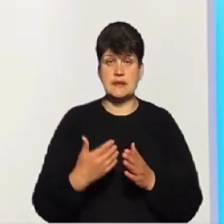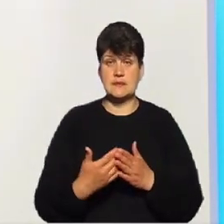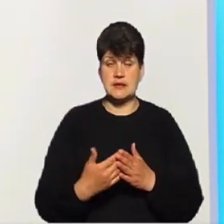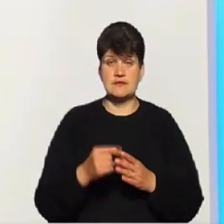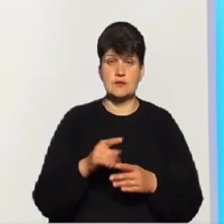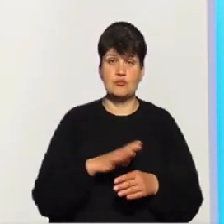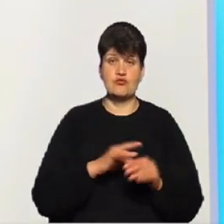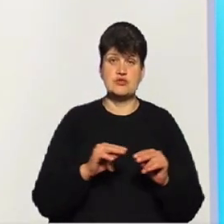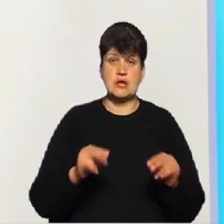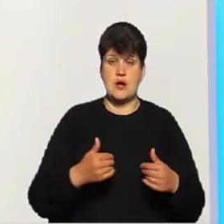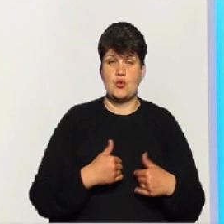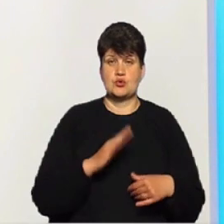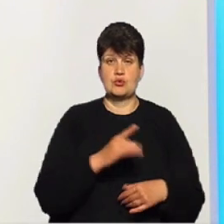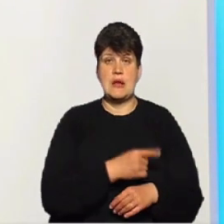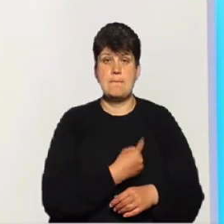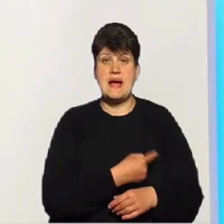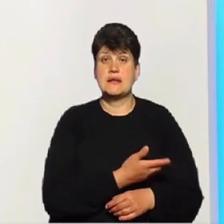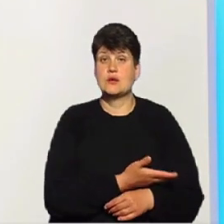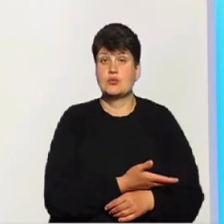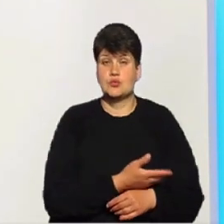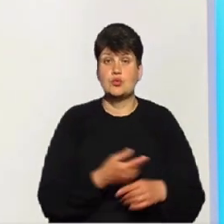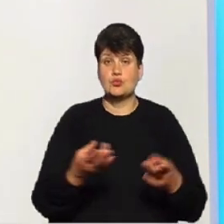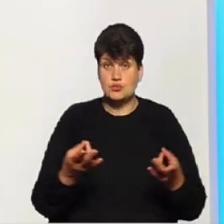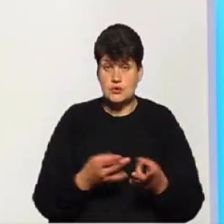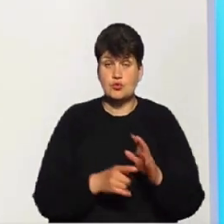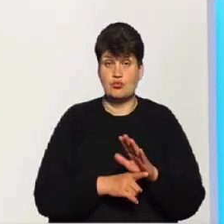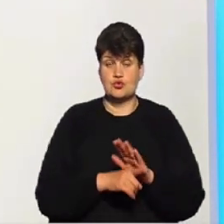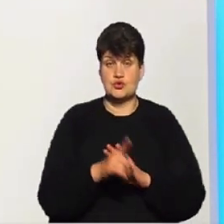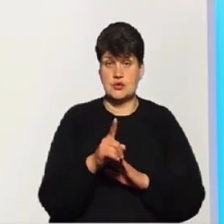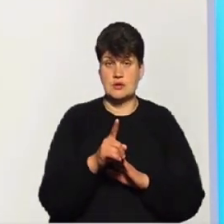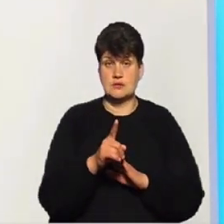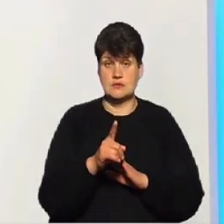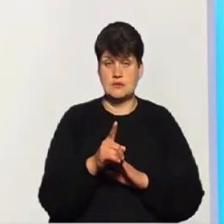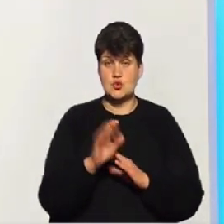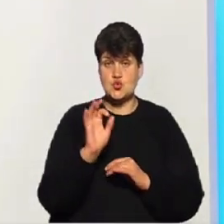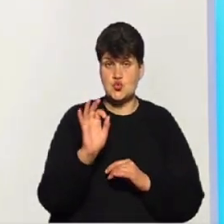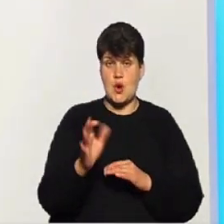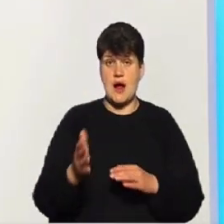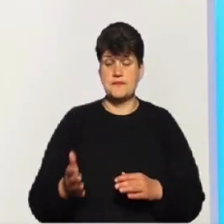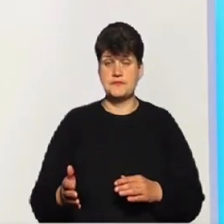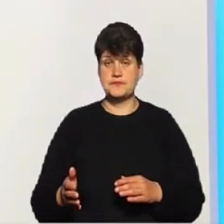скажімо, він був вчителем, а хоче бути медиком, так? То йому потрібно починати з самого початку, з нуля.